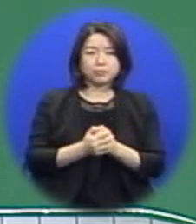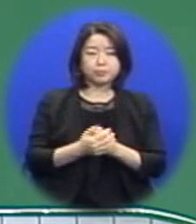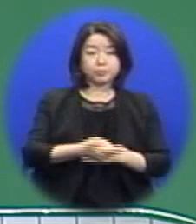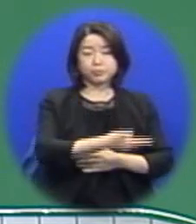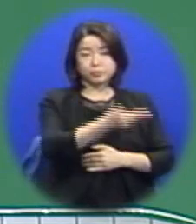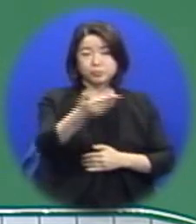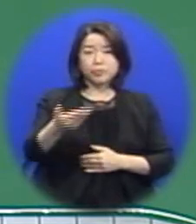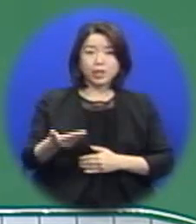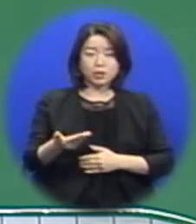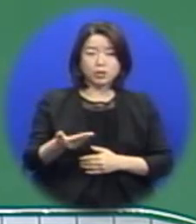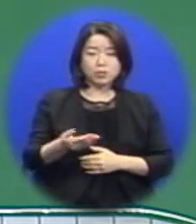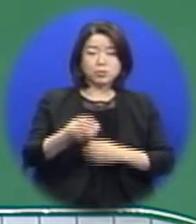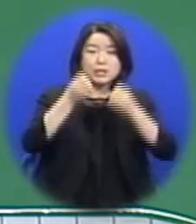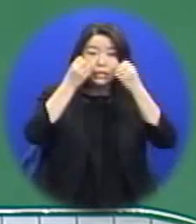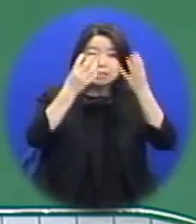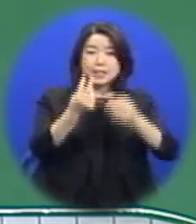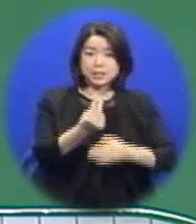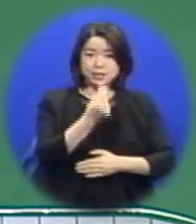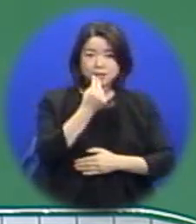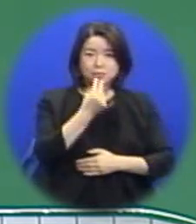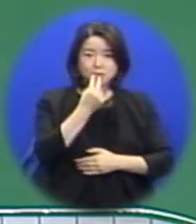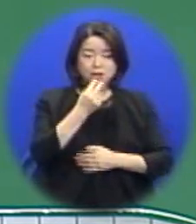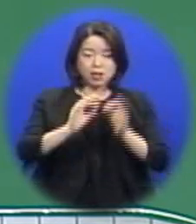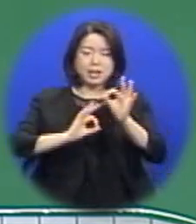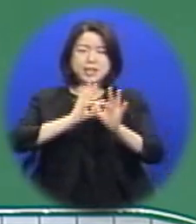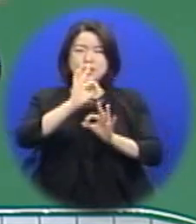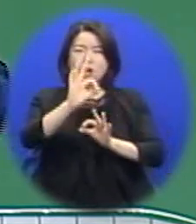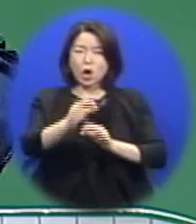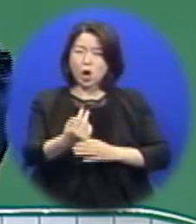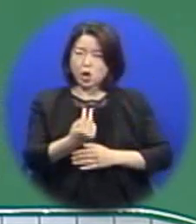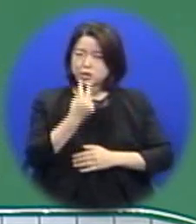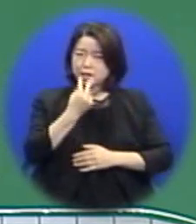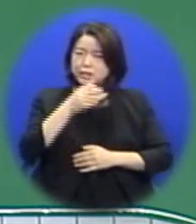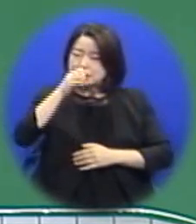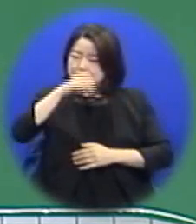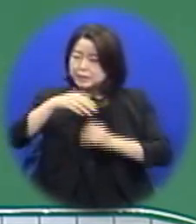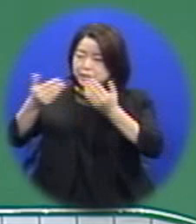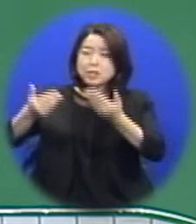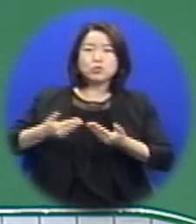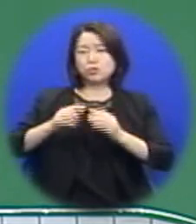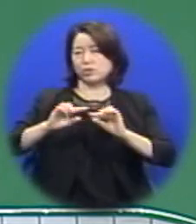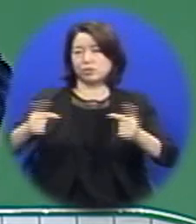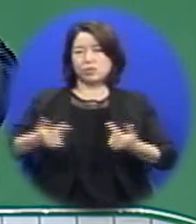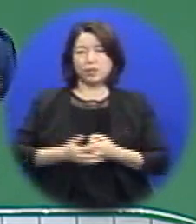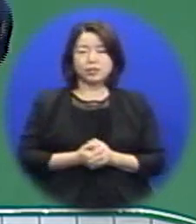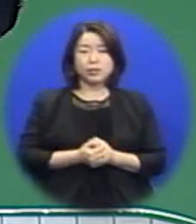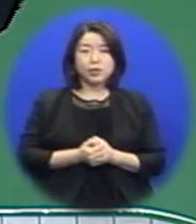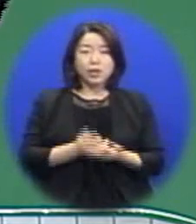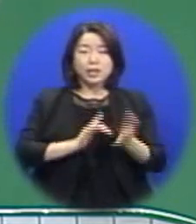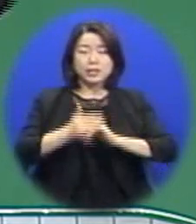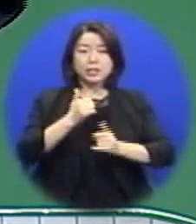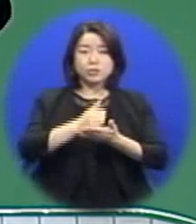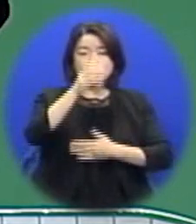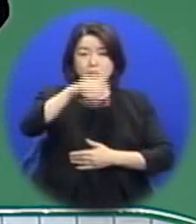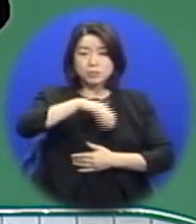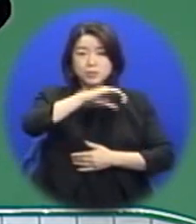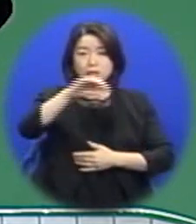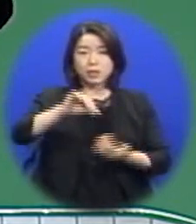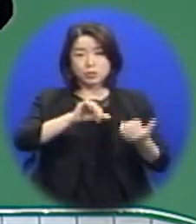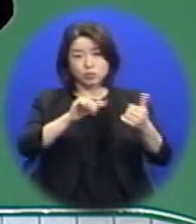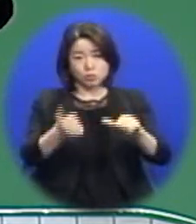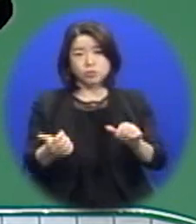여러분, 여러분의 새 생명, 영생은 그냥 주어진 게 아닙니다. 예수님은 십자가에서